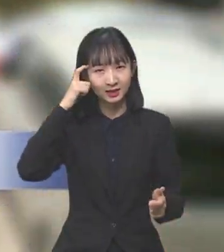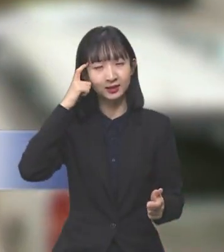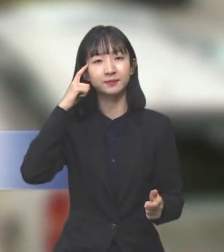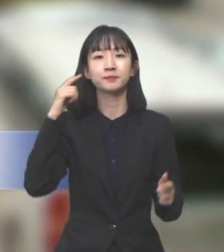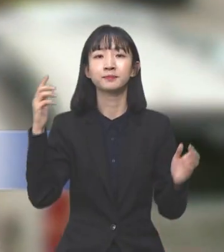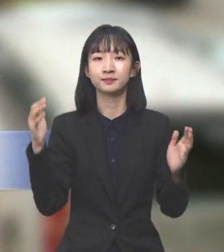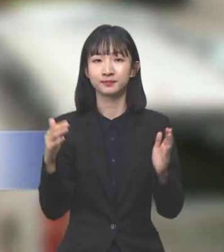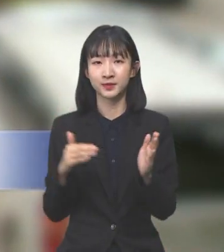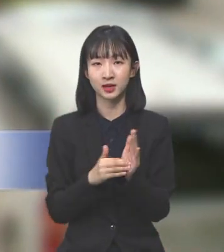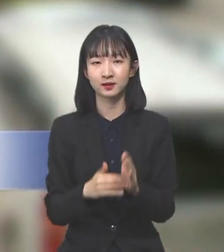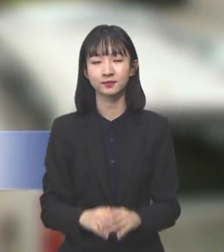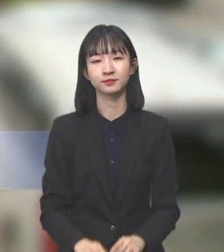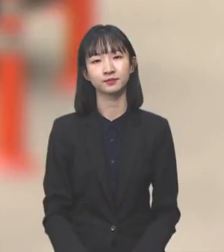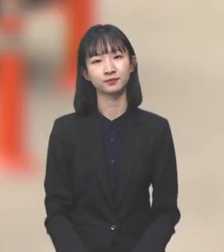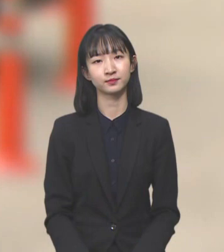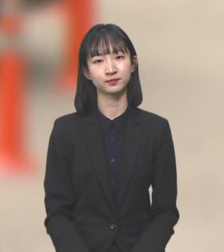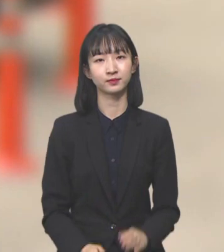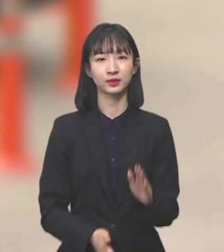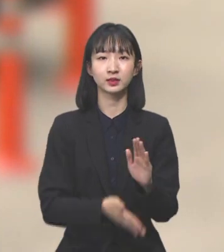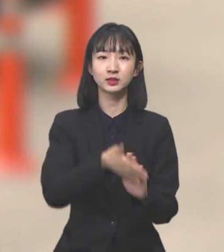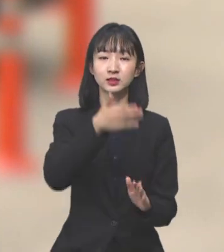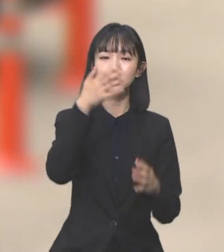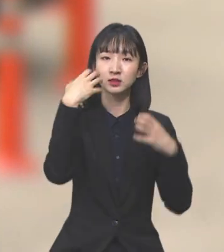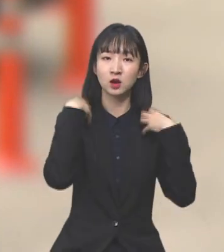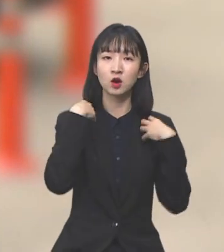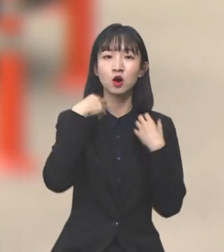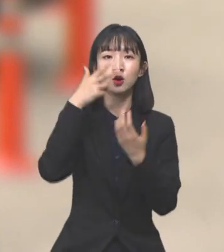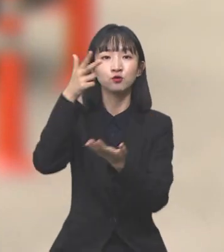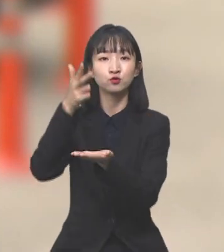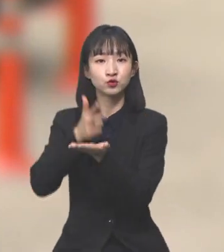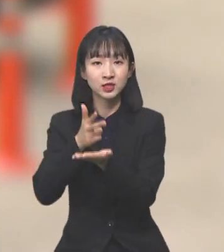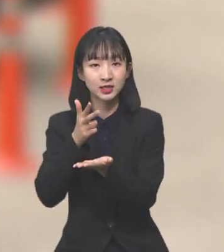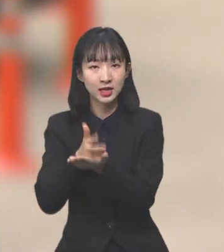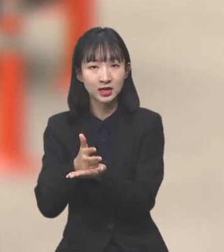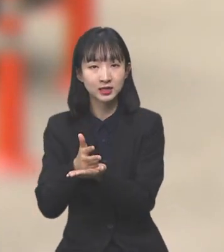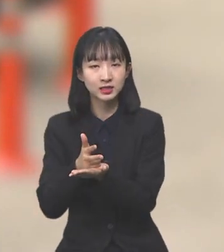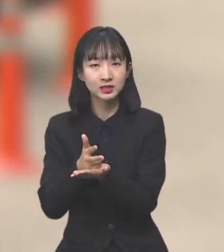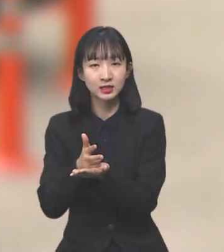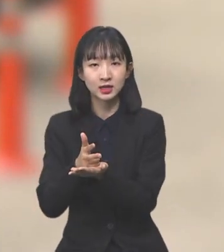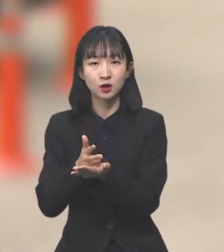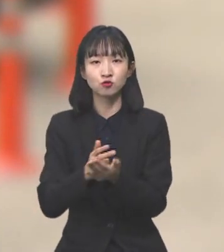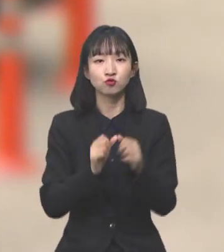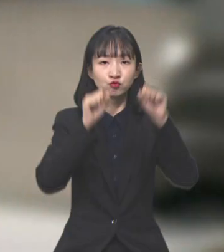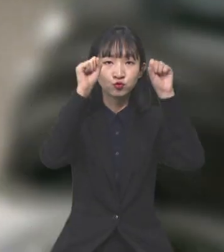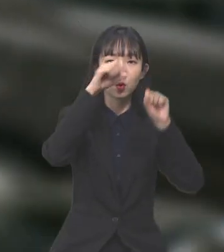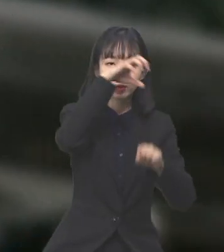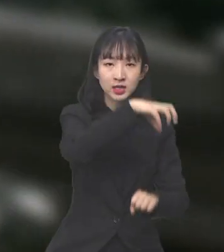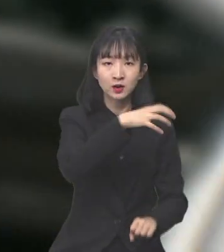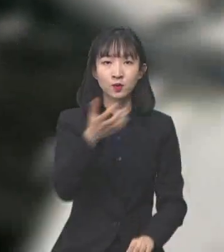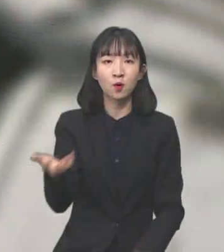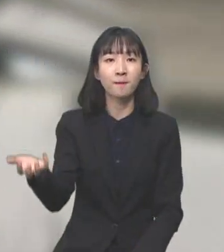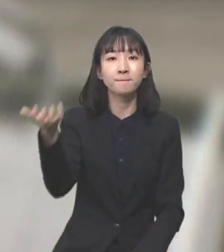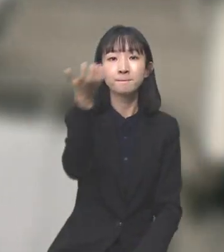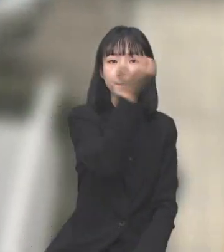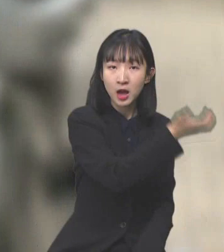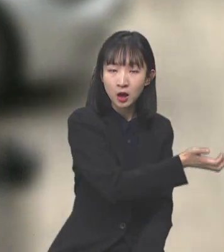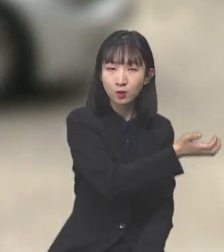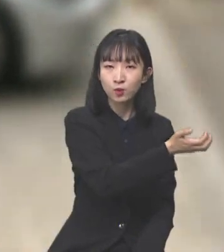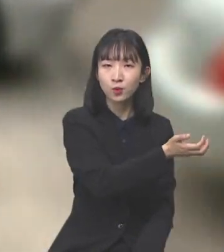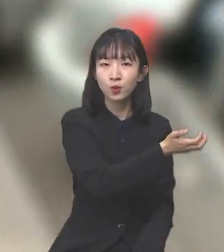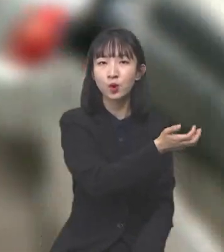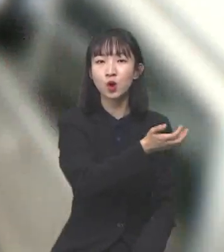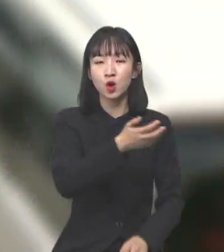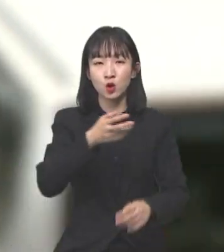착수 를 했는데요 시청 주차장을 청산에 운동장으로 이전하고 또 정문앞 로터리를 폐쇄해